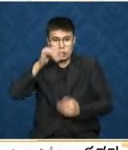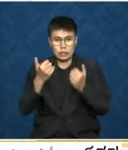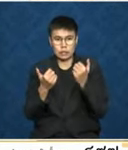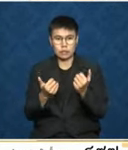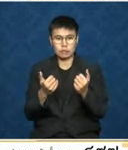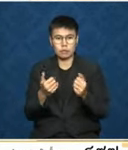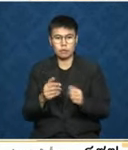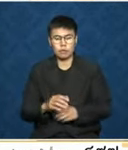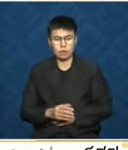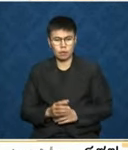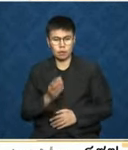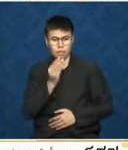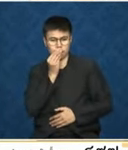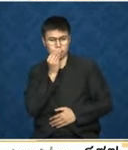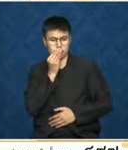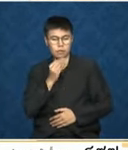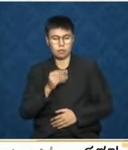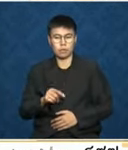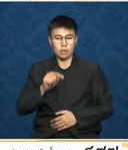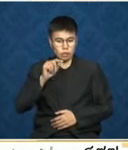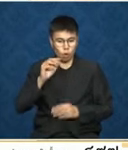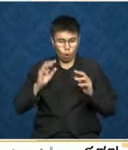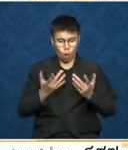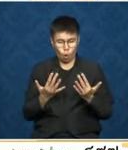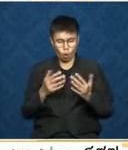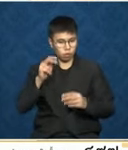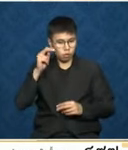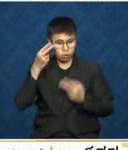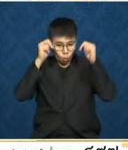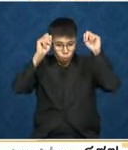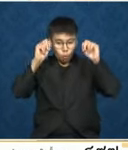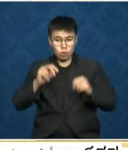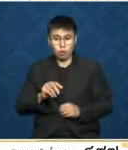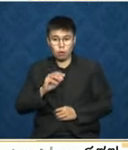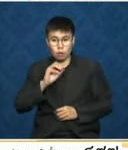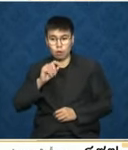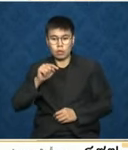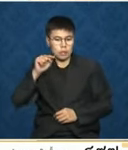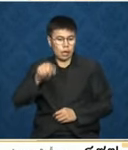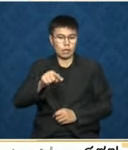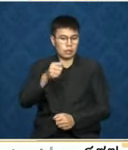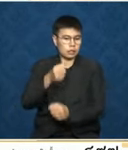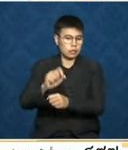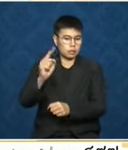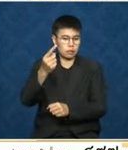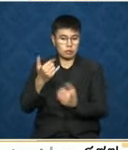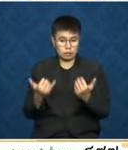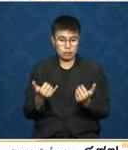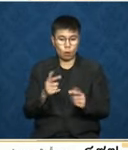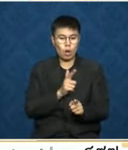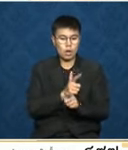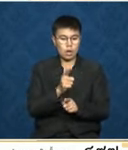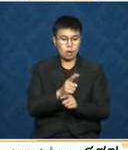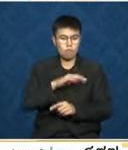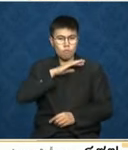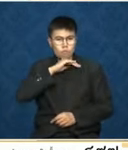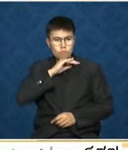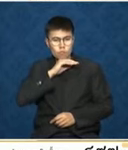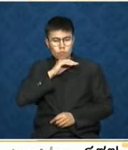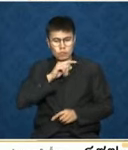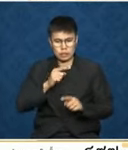ครับท่านนายกสั่งอีกทีนะครับเพราะวันนี้พี่น้องเกษตรกรเลี้ยงหมูก็จะตายแล้วครับรายย่อย